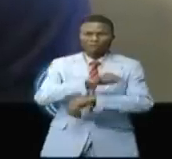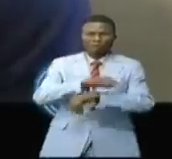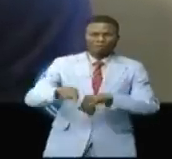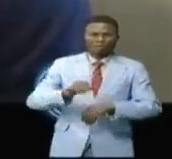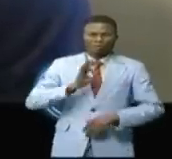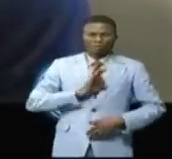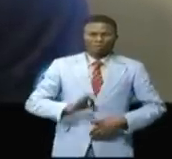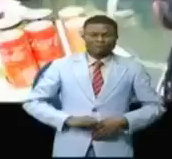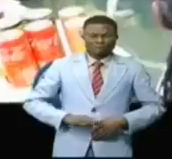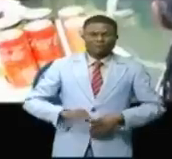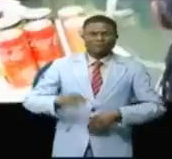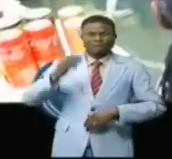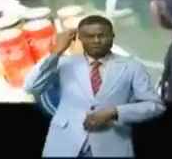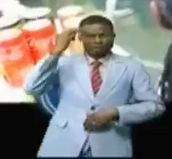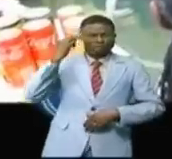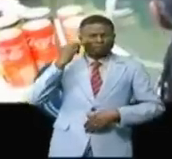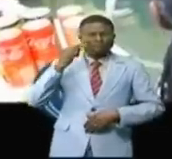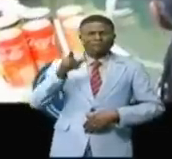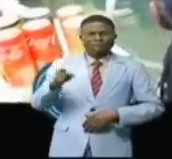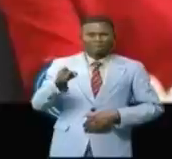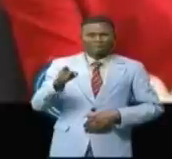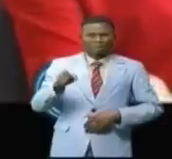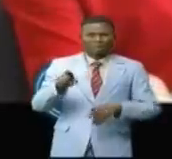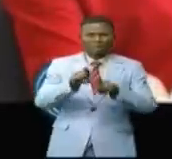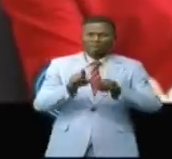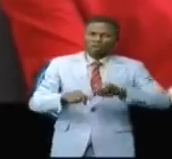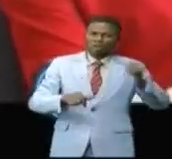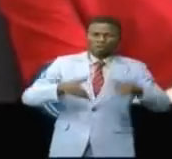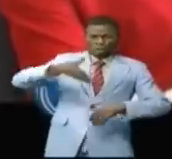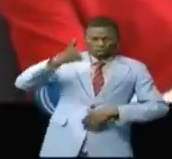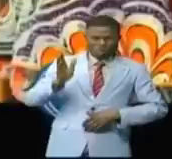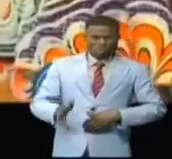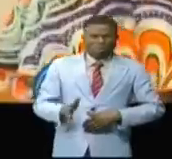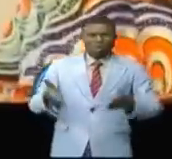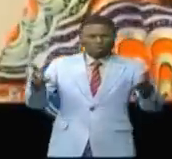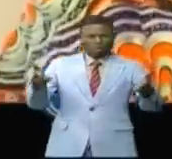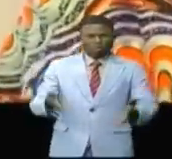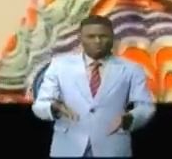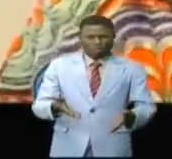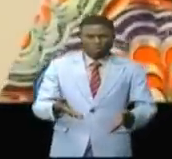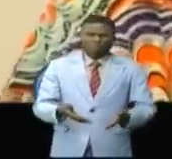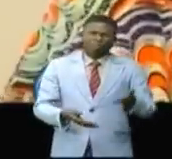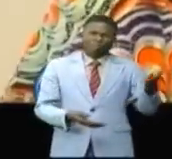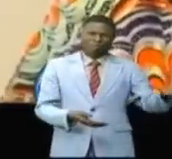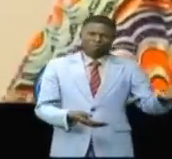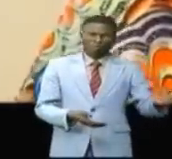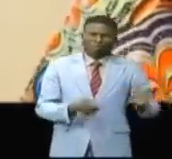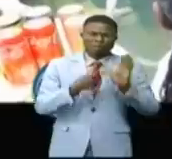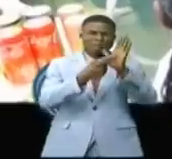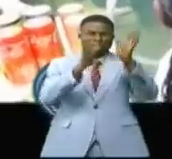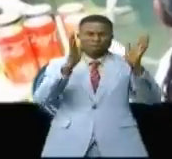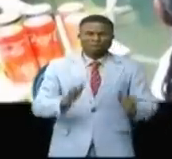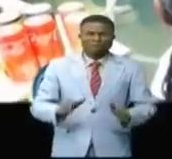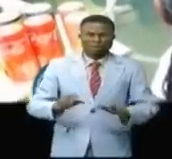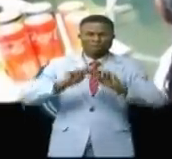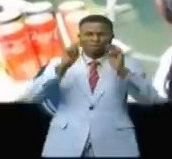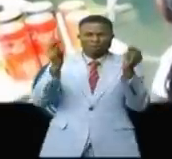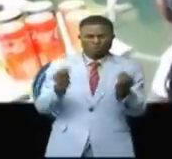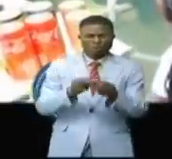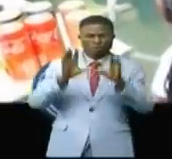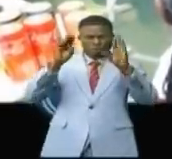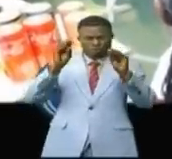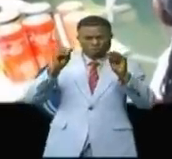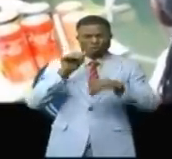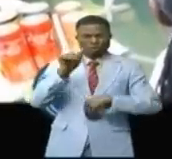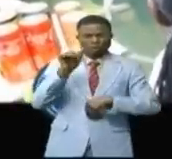des médias patrick moya et d'autres experts d'une part et de l'autre les représentants des six biotech son